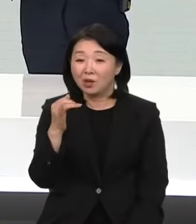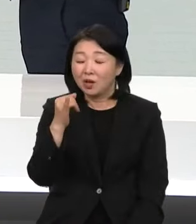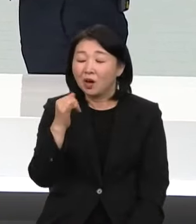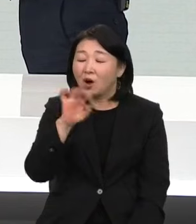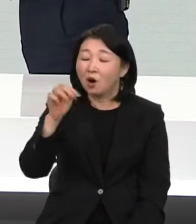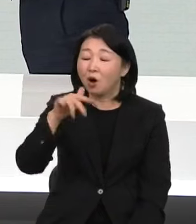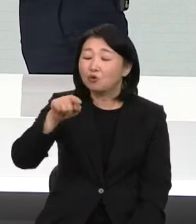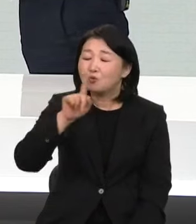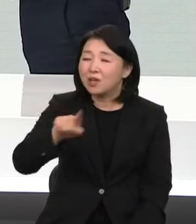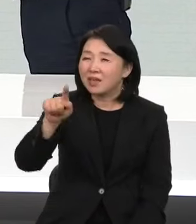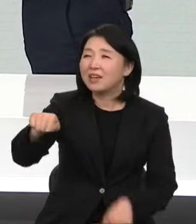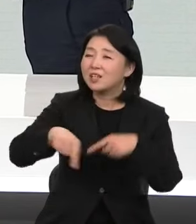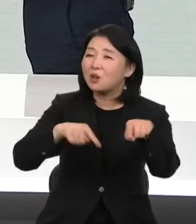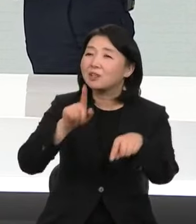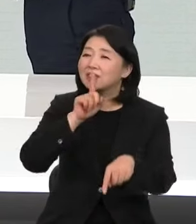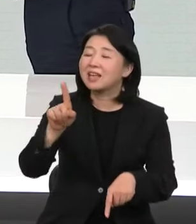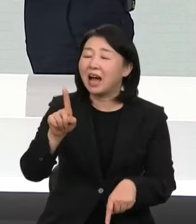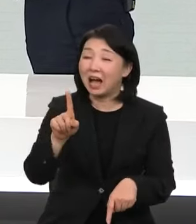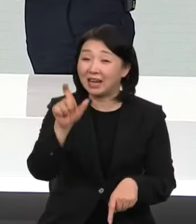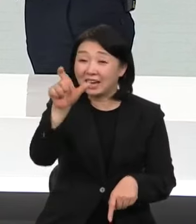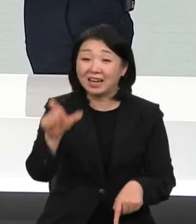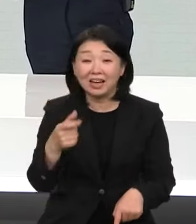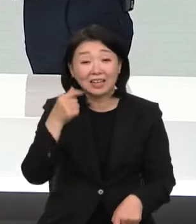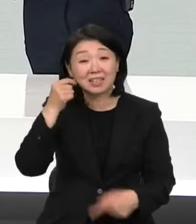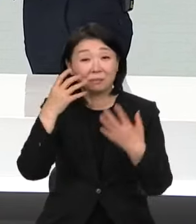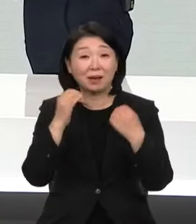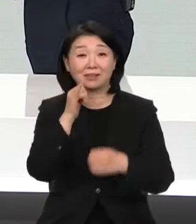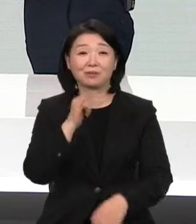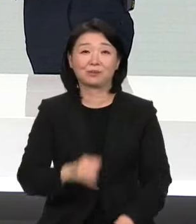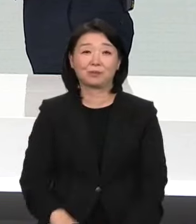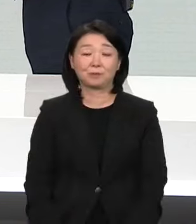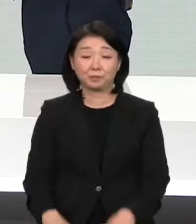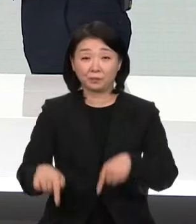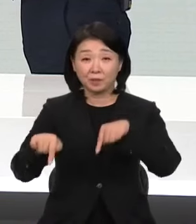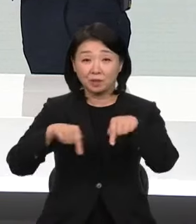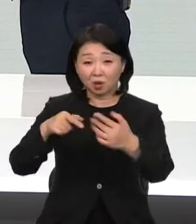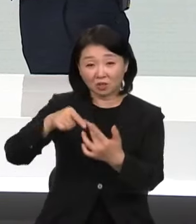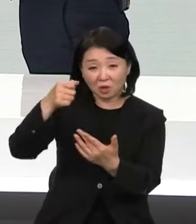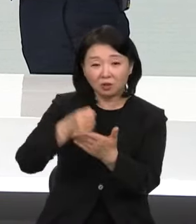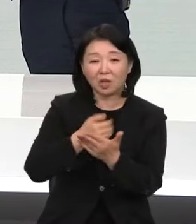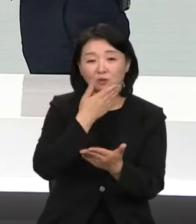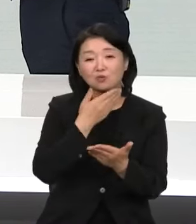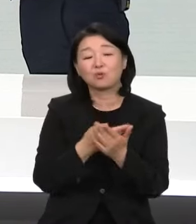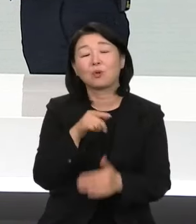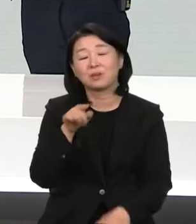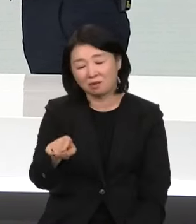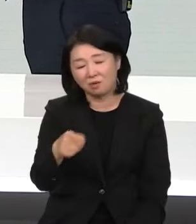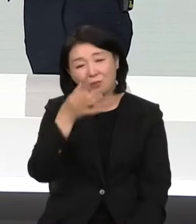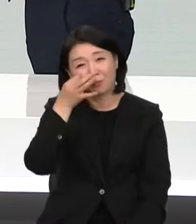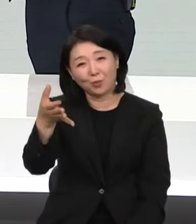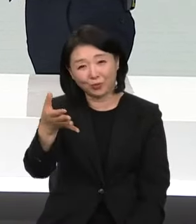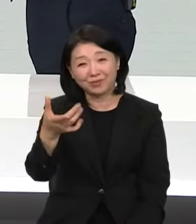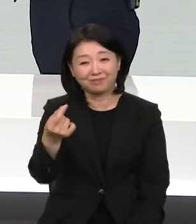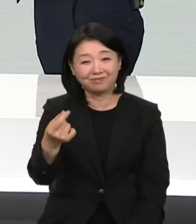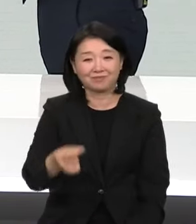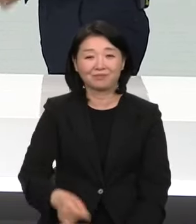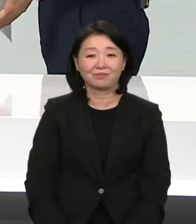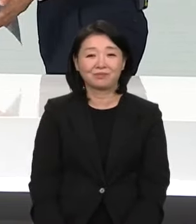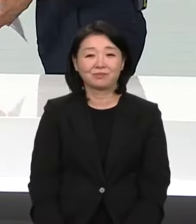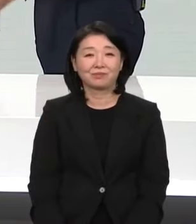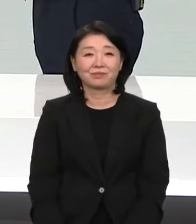정치야 이런 식의 그 미이 상당히 유행한 적이 있었습니다 정치적인 선택이 얼마나 중요한지를 뭐 보여주는 미이다 이렇게 볼 수